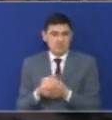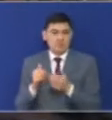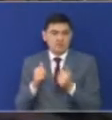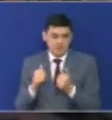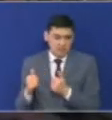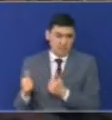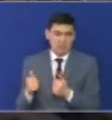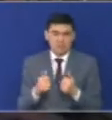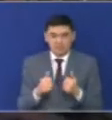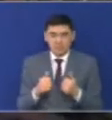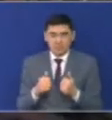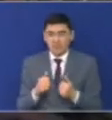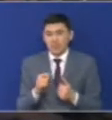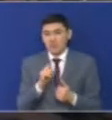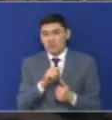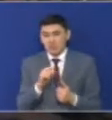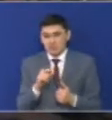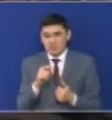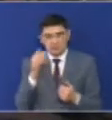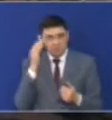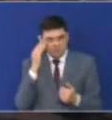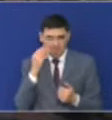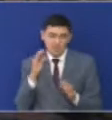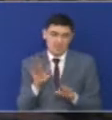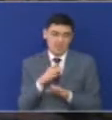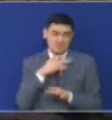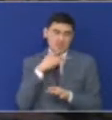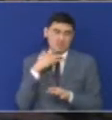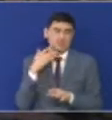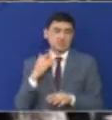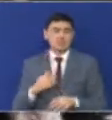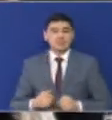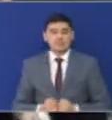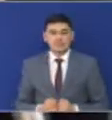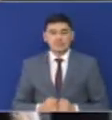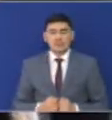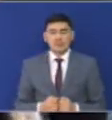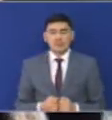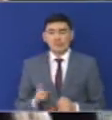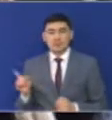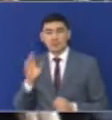наилучшего и много творчества, песен и всего самого наилучшего. что мы пришли